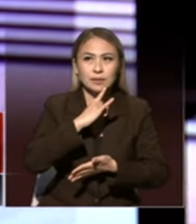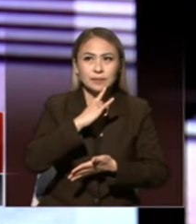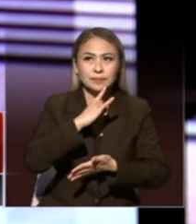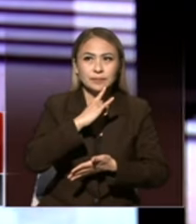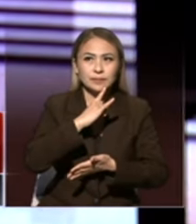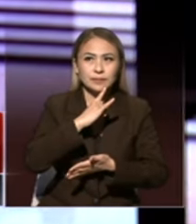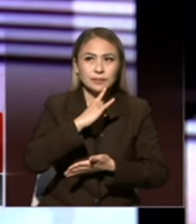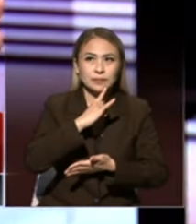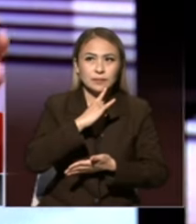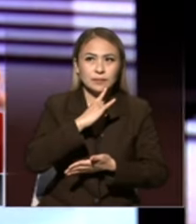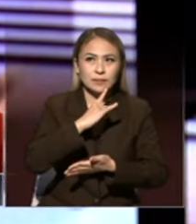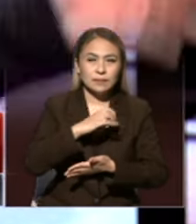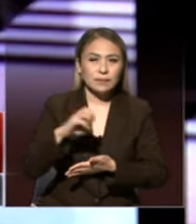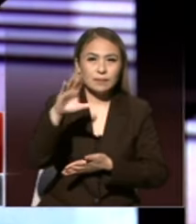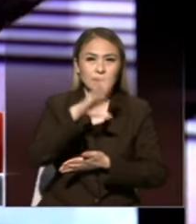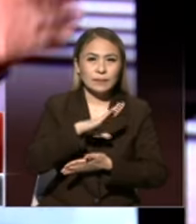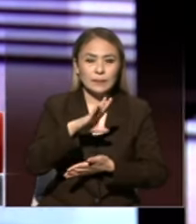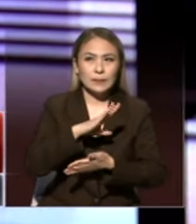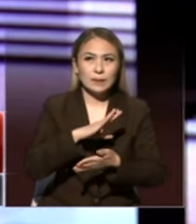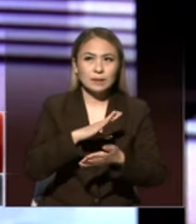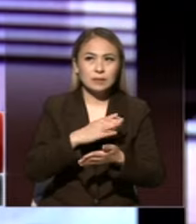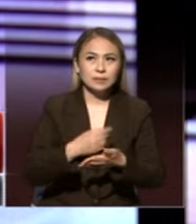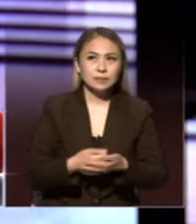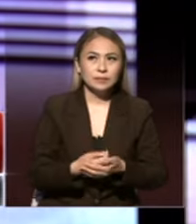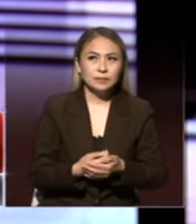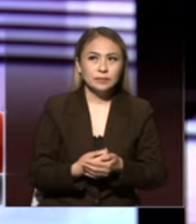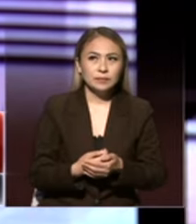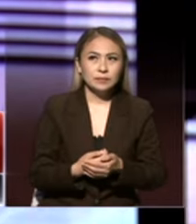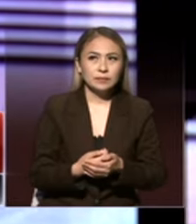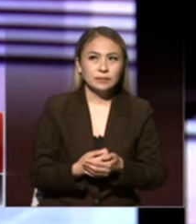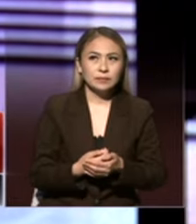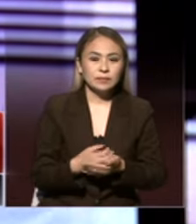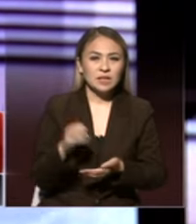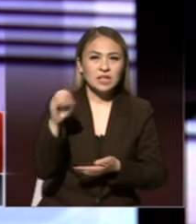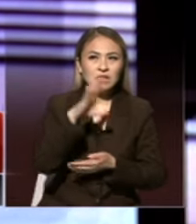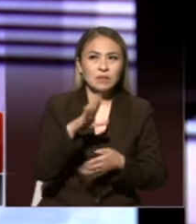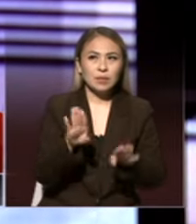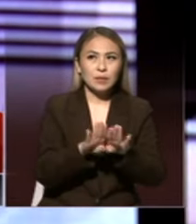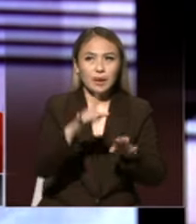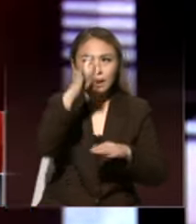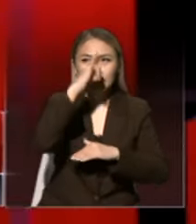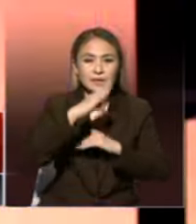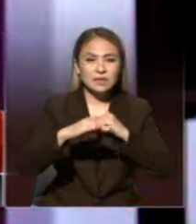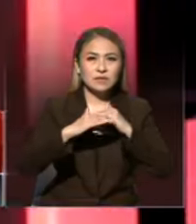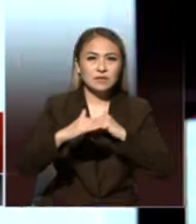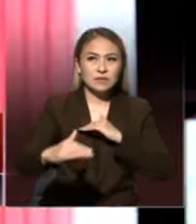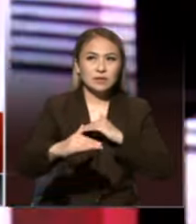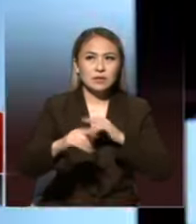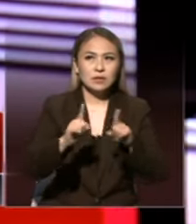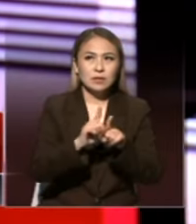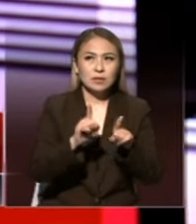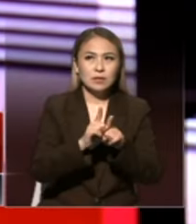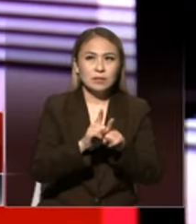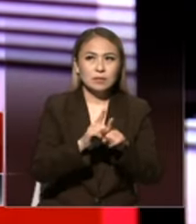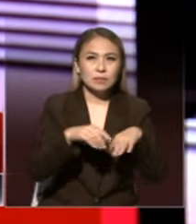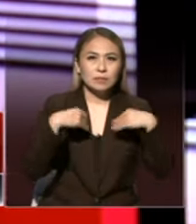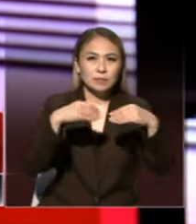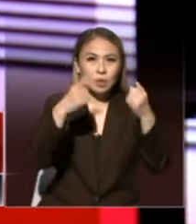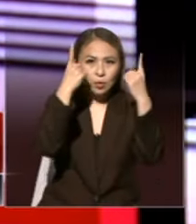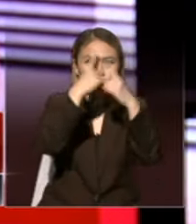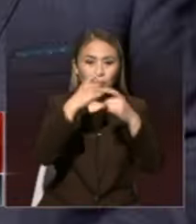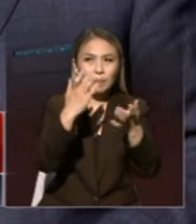Біз Европа анау дейміз, мысалы не то что Европа, Қазақстанның өзінің шаруашылығы жүргізу мәдениеті